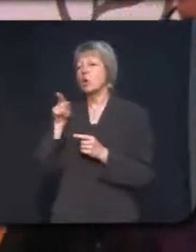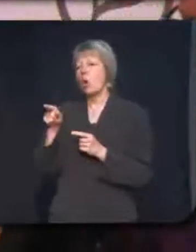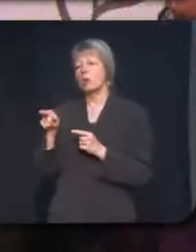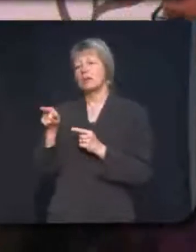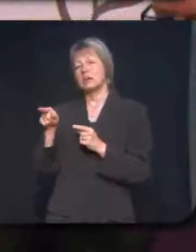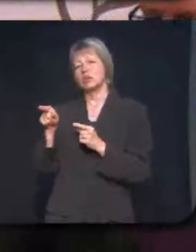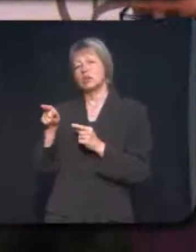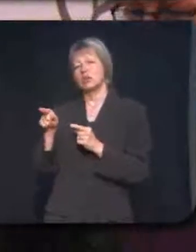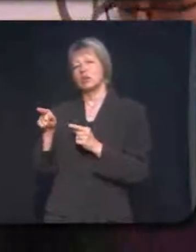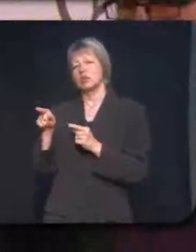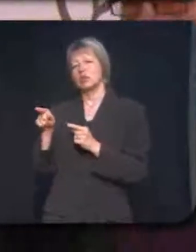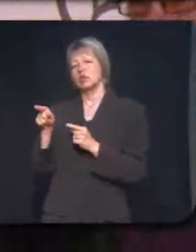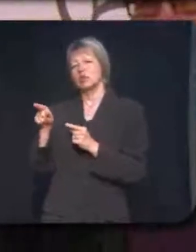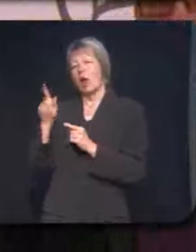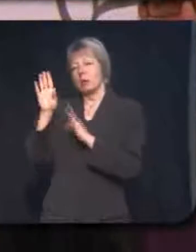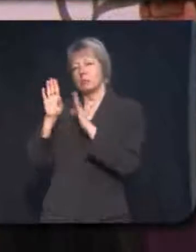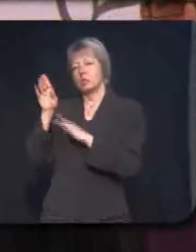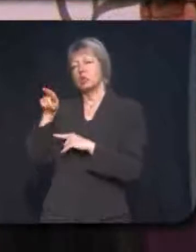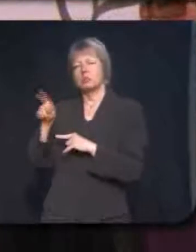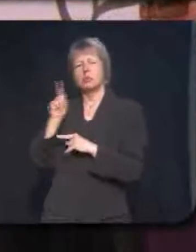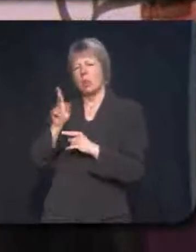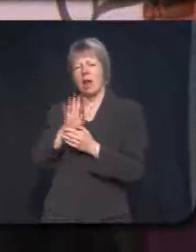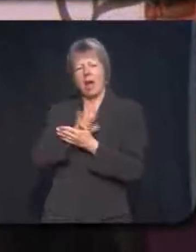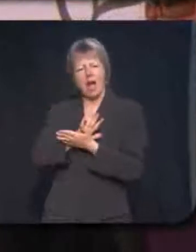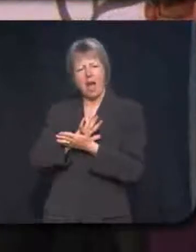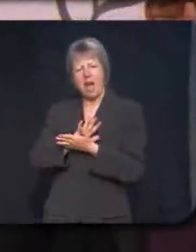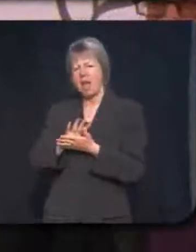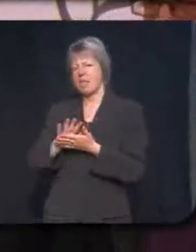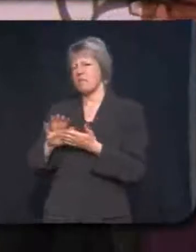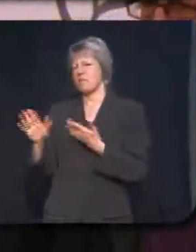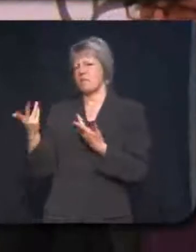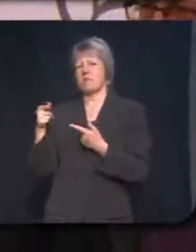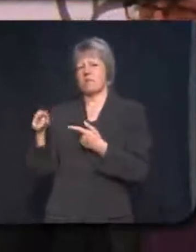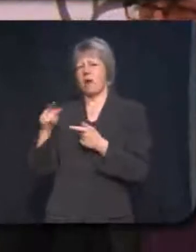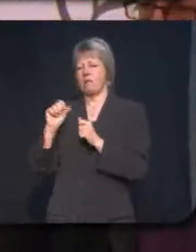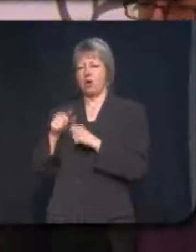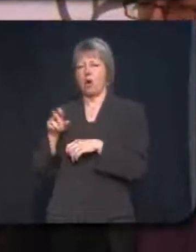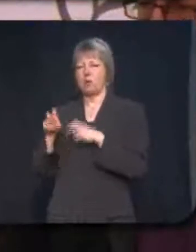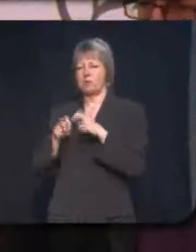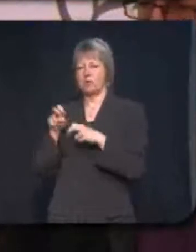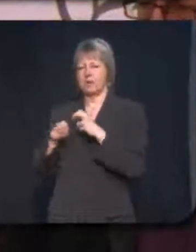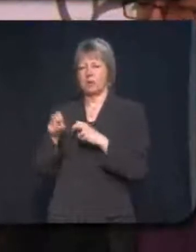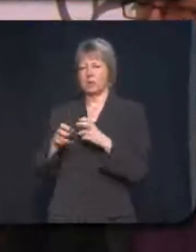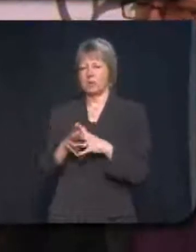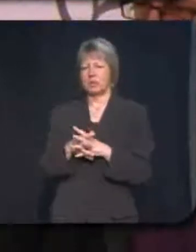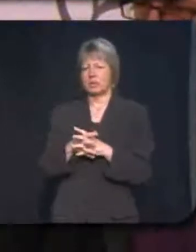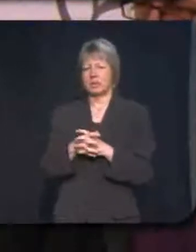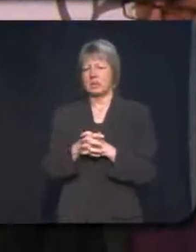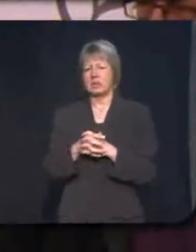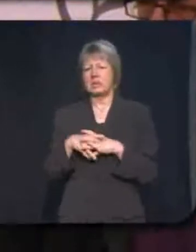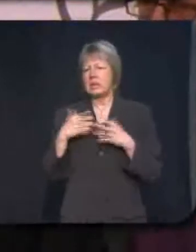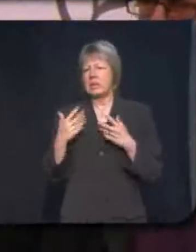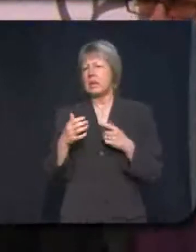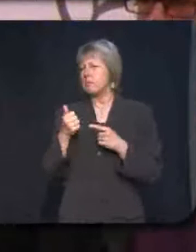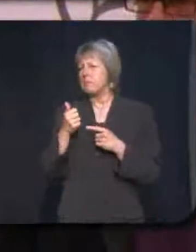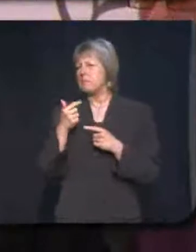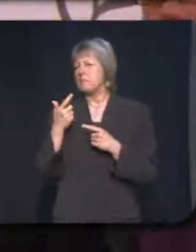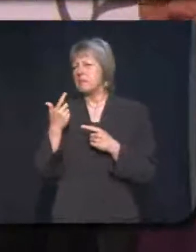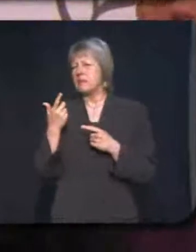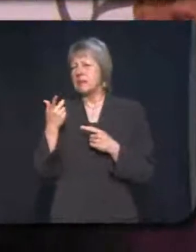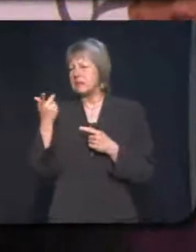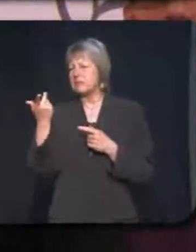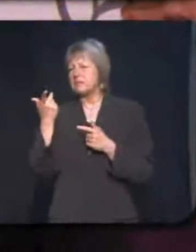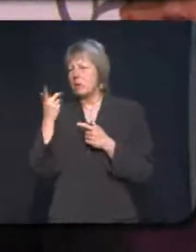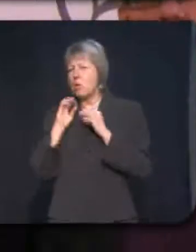es simpelst möglichste verwendet werden man könnte im Prinzip leinsel verwenden aber das ist viel zu komplex das reicht etwas ganz